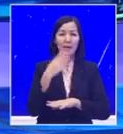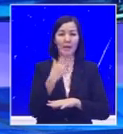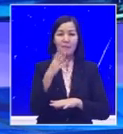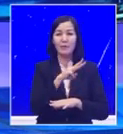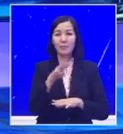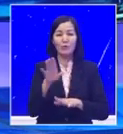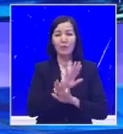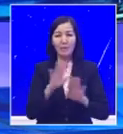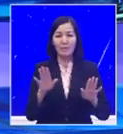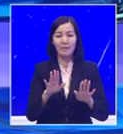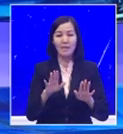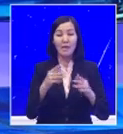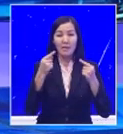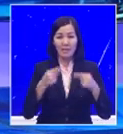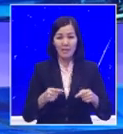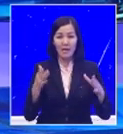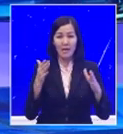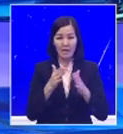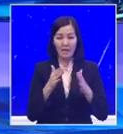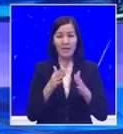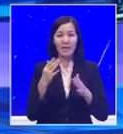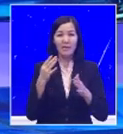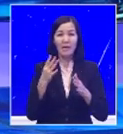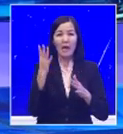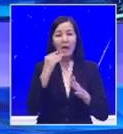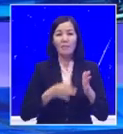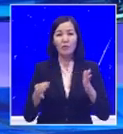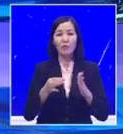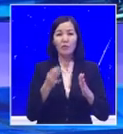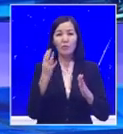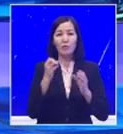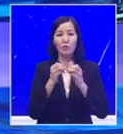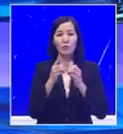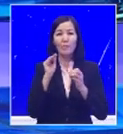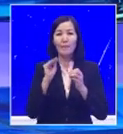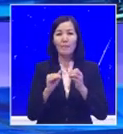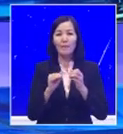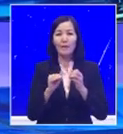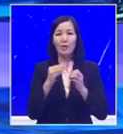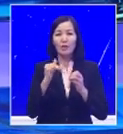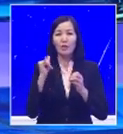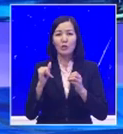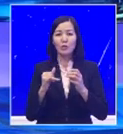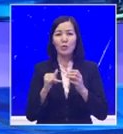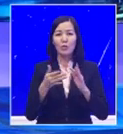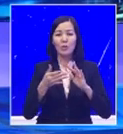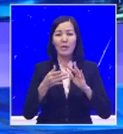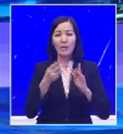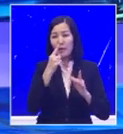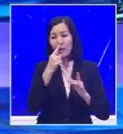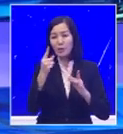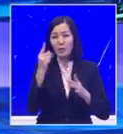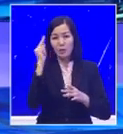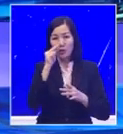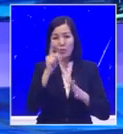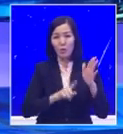45 минут емес, бір шама қысқарған. Алматы облысы бойынша 411 мыңнан аса жетісулық онлайн режимге көшеді.